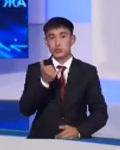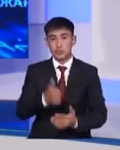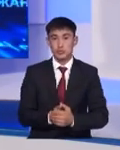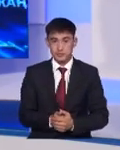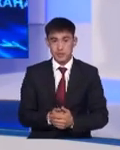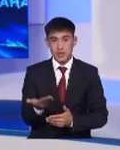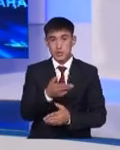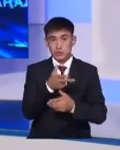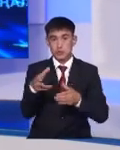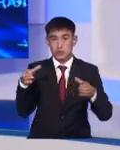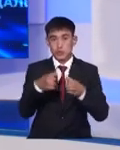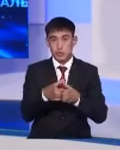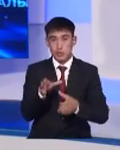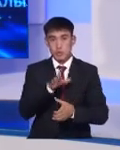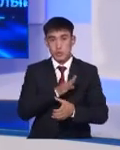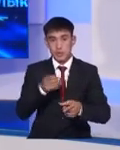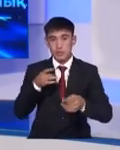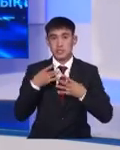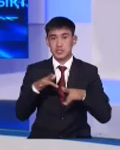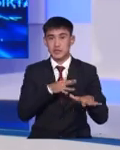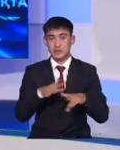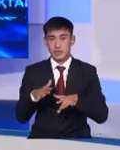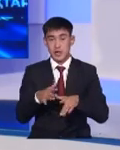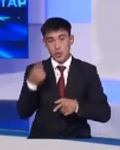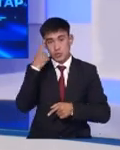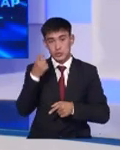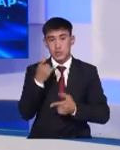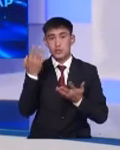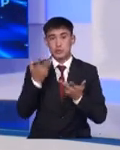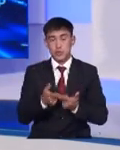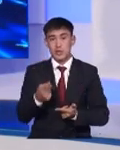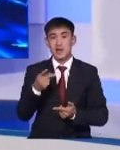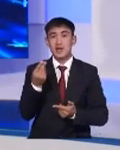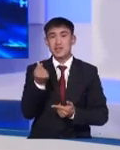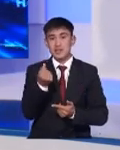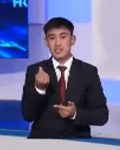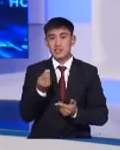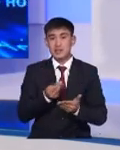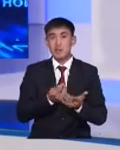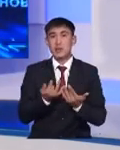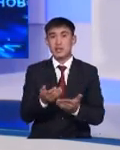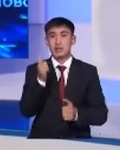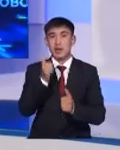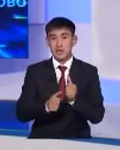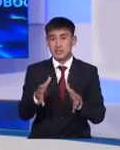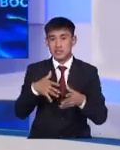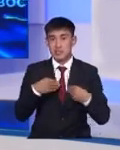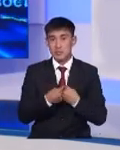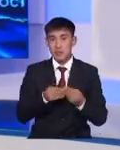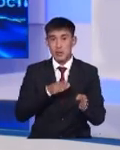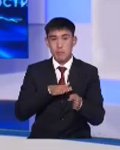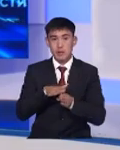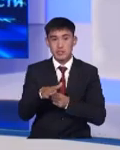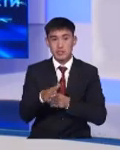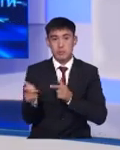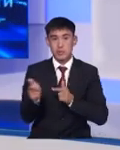области ЖЦО». Наша съемочная группа побывала на торжестве, а заодно узнала, сколько денежных средств потребовалось каждой семье